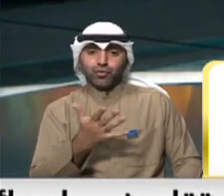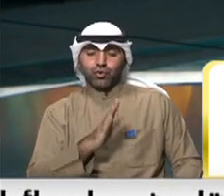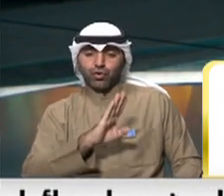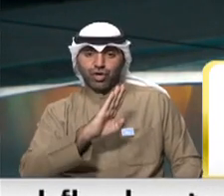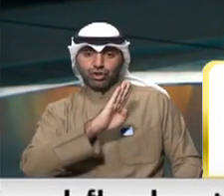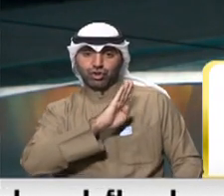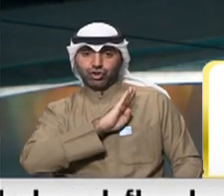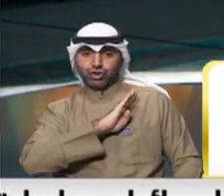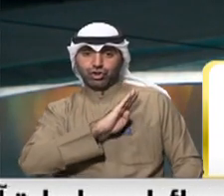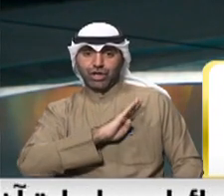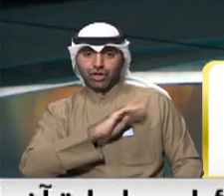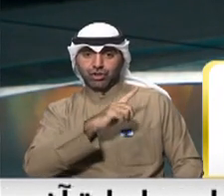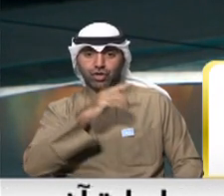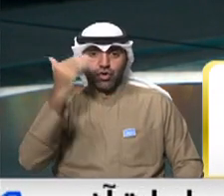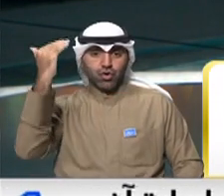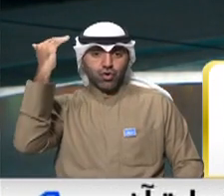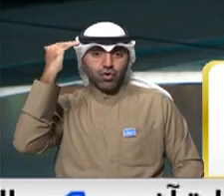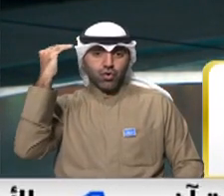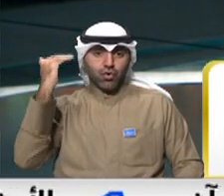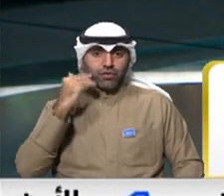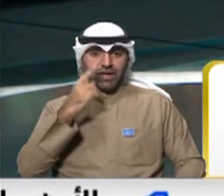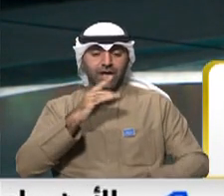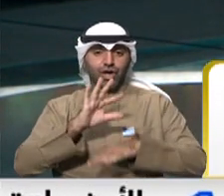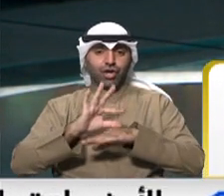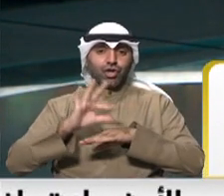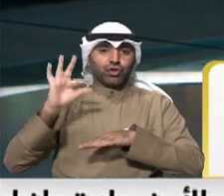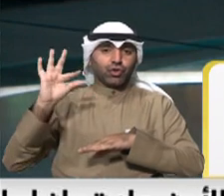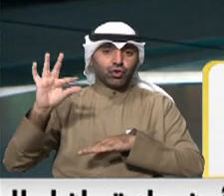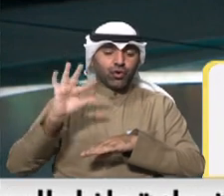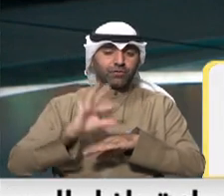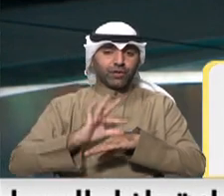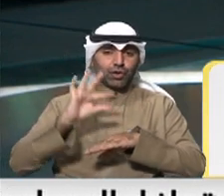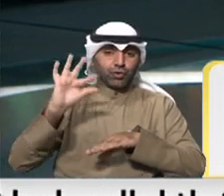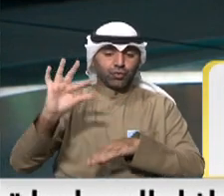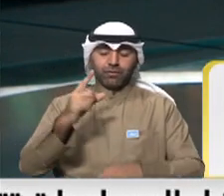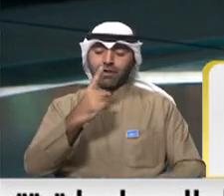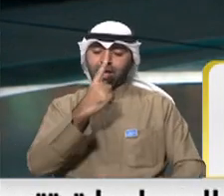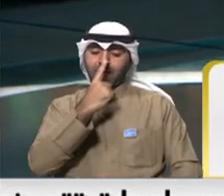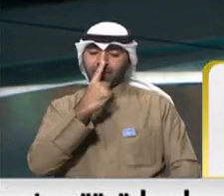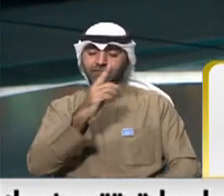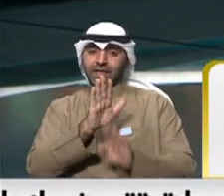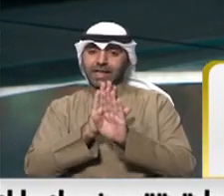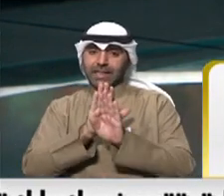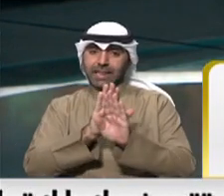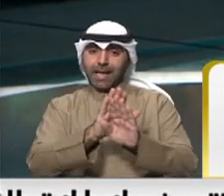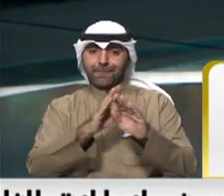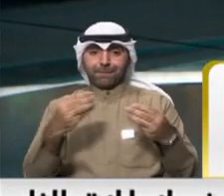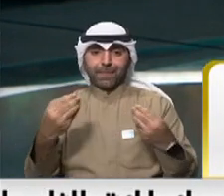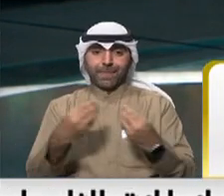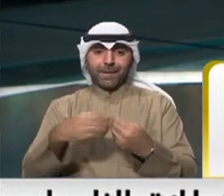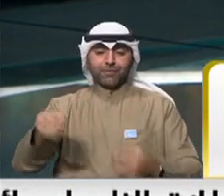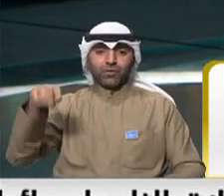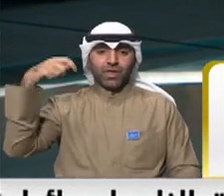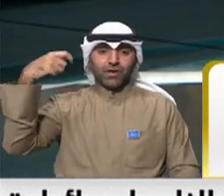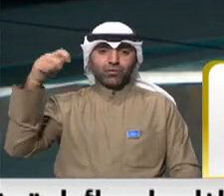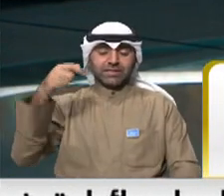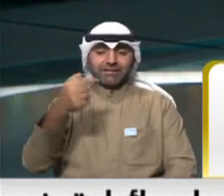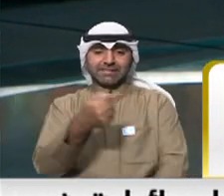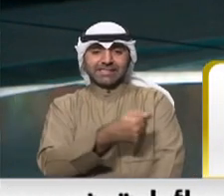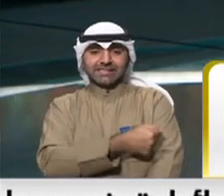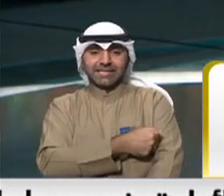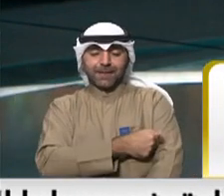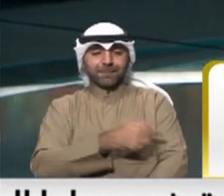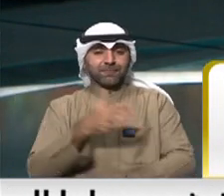كجزء من إجراء الطوارئ لدعم نظام الرعاية الصحية بعد إضراب جماعي للطلاب المتدربين. ودعا رئيس الوزراء